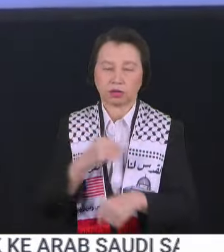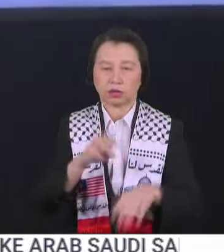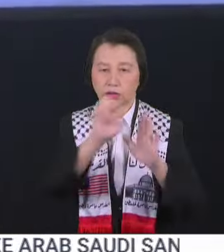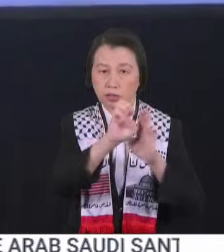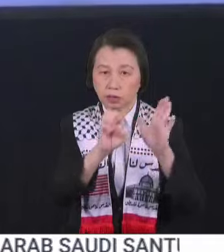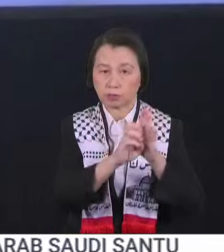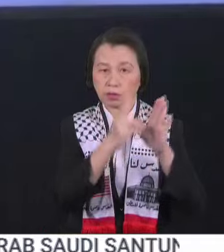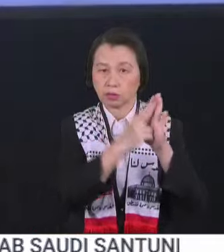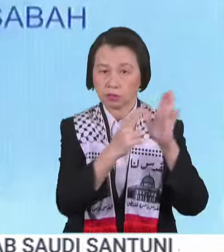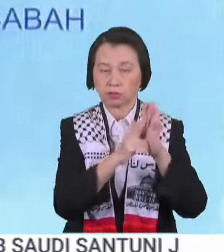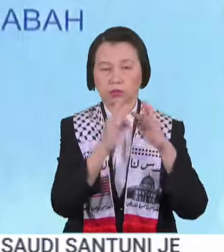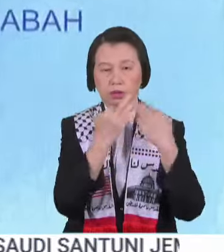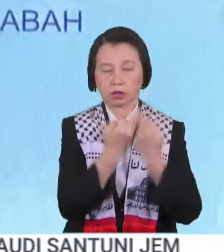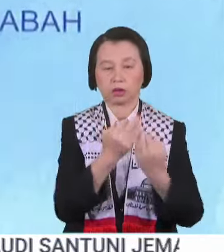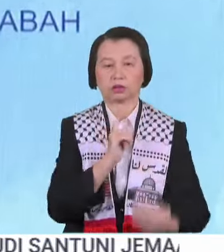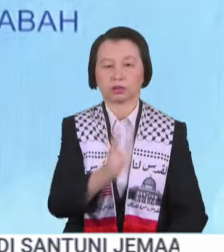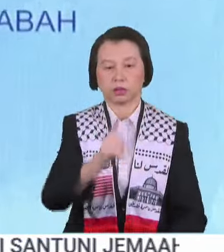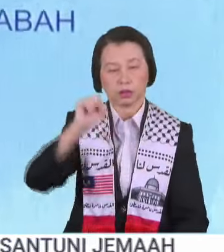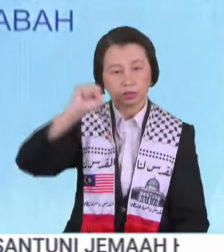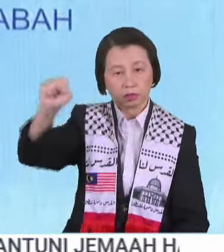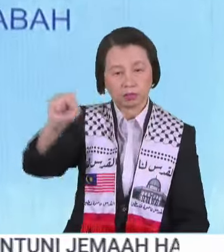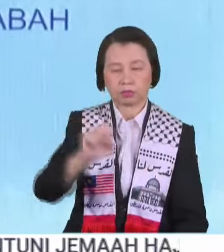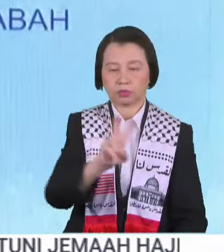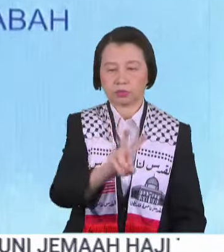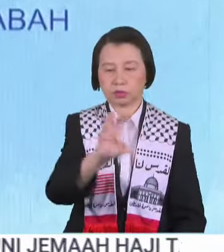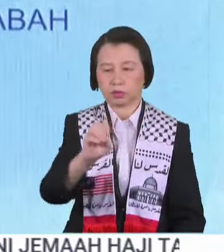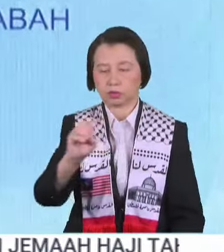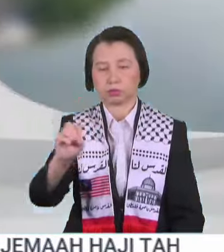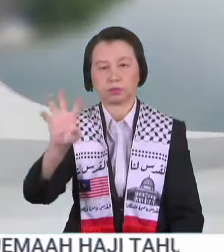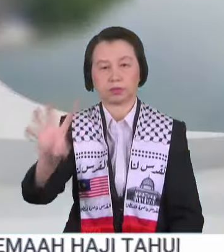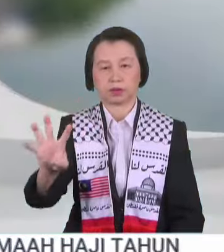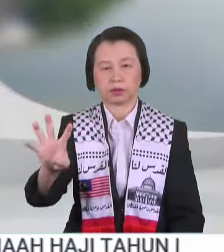Enakmen Undang-Undang Keluarga Islam Negeri Sabah 2004.